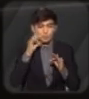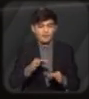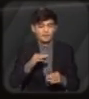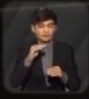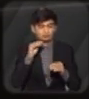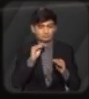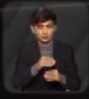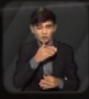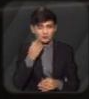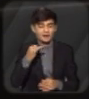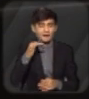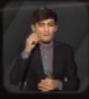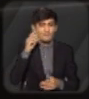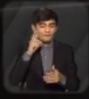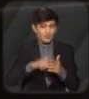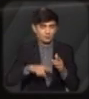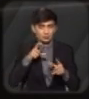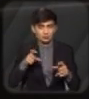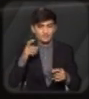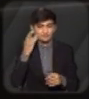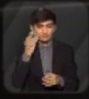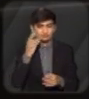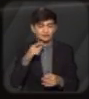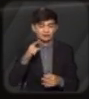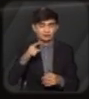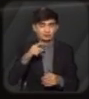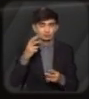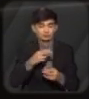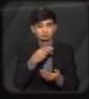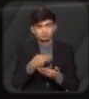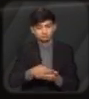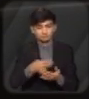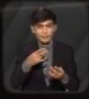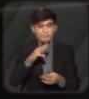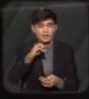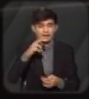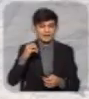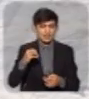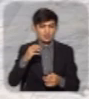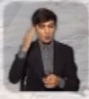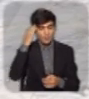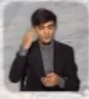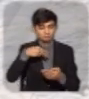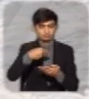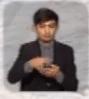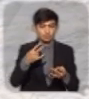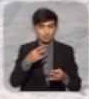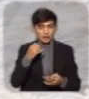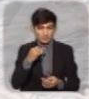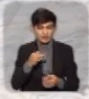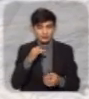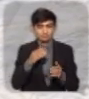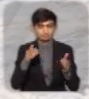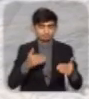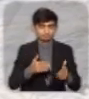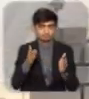и верующие не всегда лежат головой в сторону священной Мекки, хотя так должно быть. Ограда должна быть 4-угольной